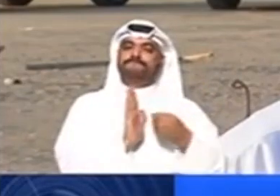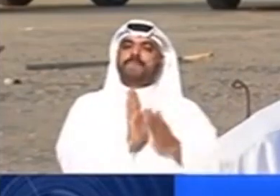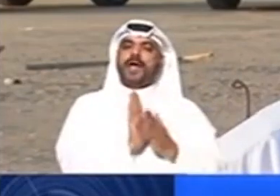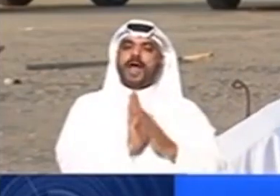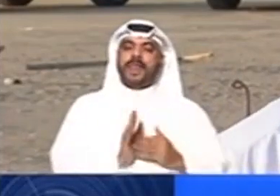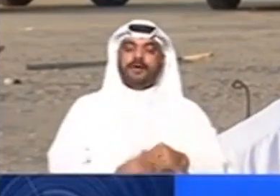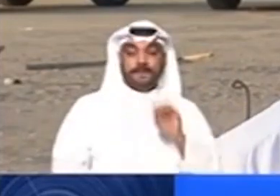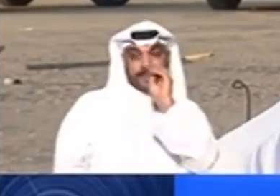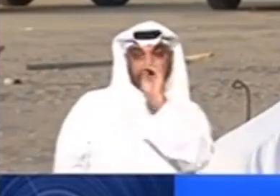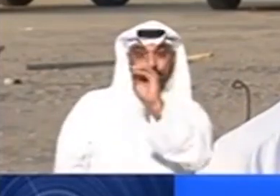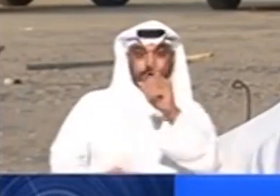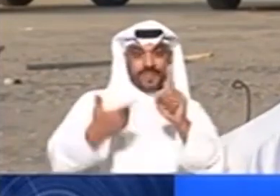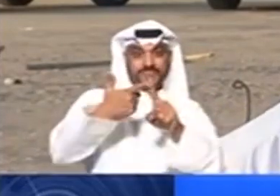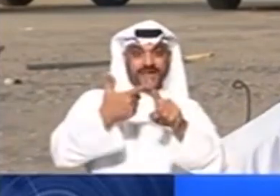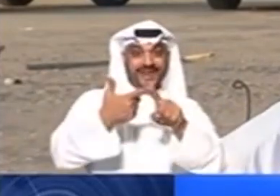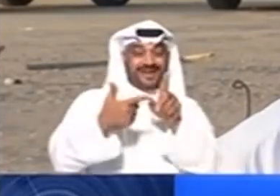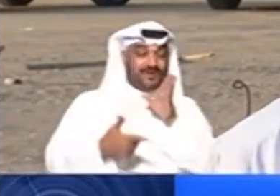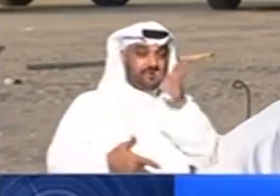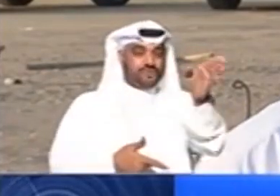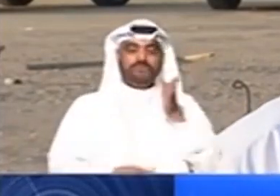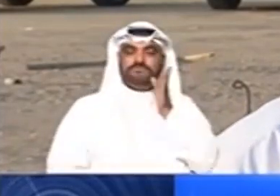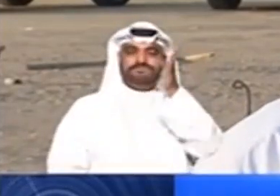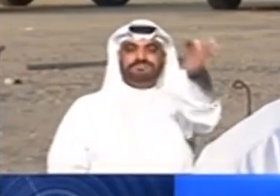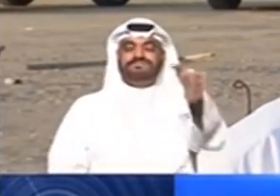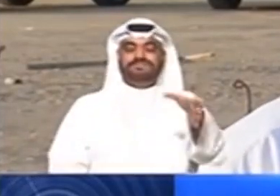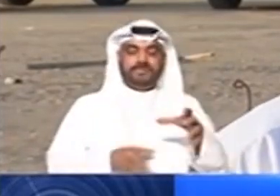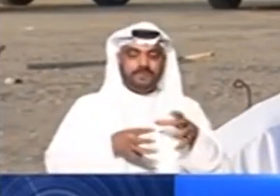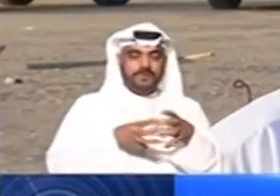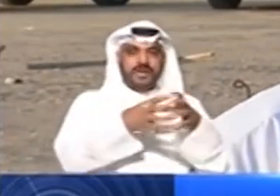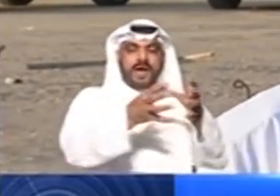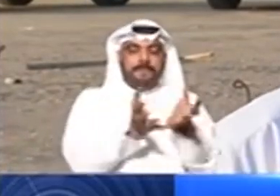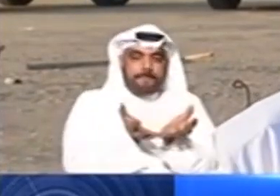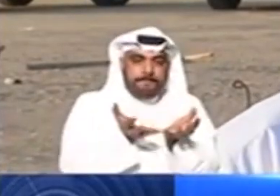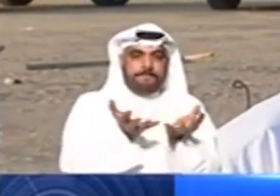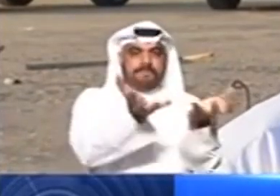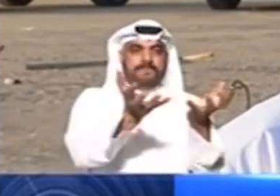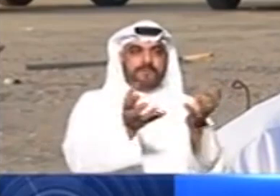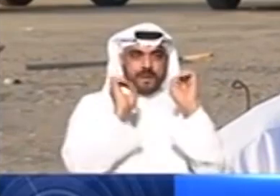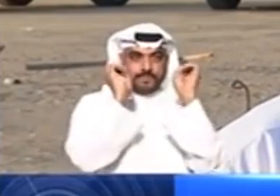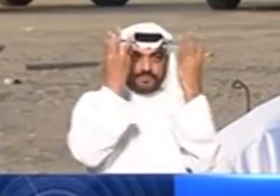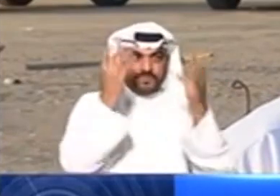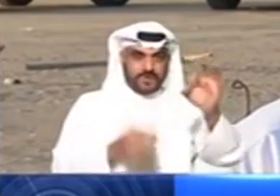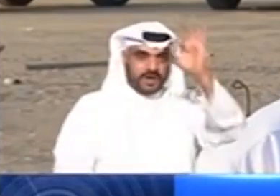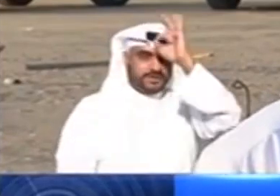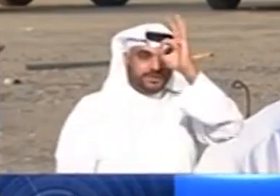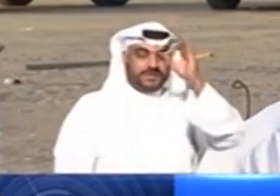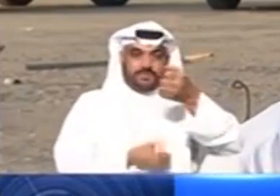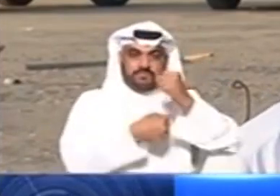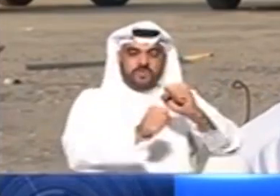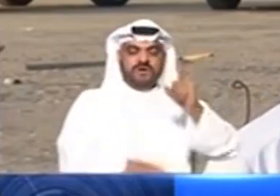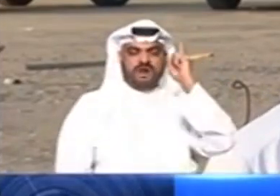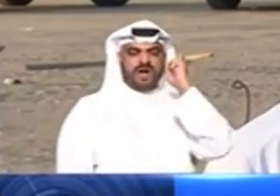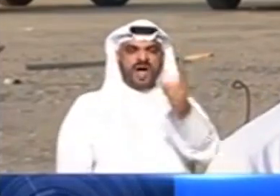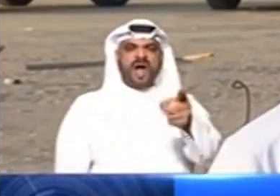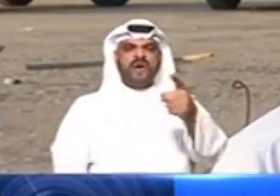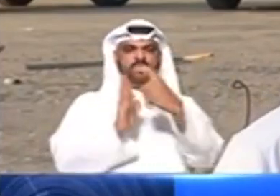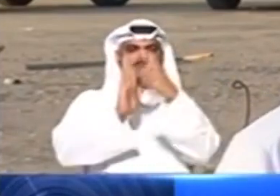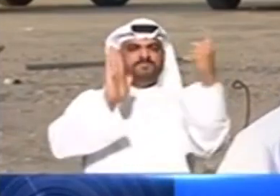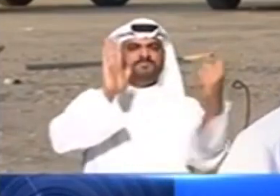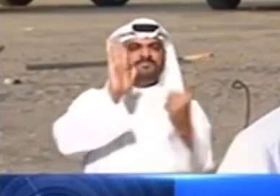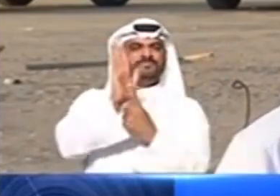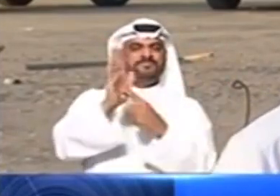من المخيمات في المنطقة نفسها أو في المحافظة الجميع. هو تعليمات من اللواء المتقاعد عبد الفتاح العلي في تطبيق القانون على